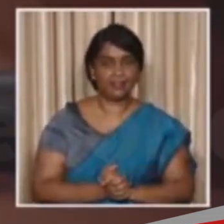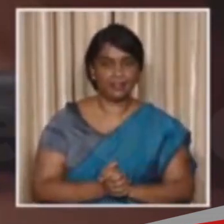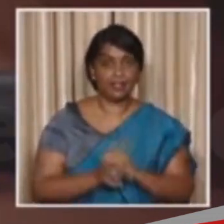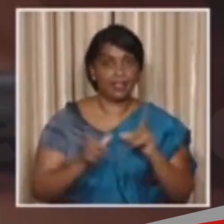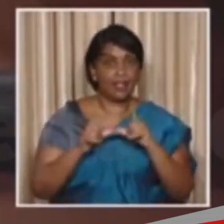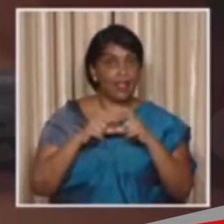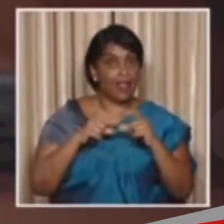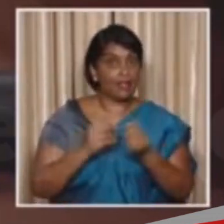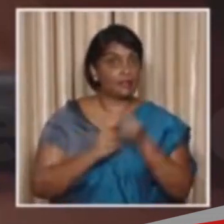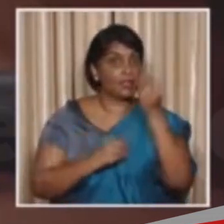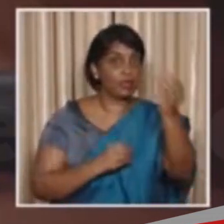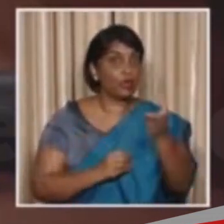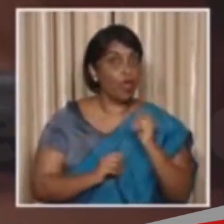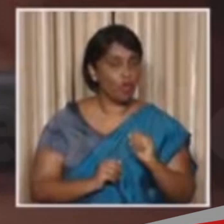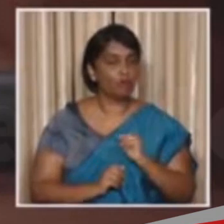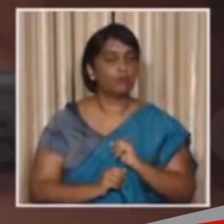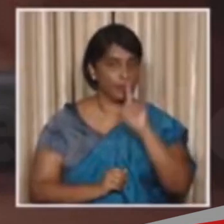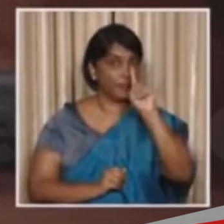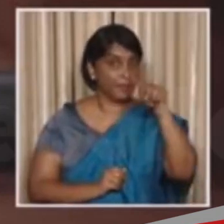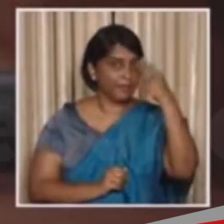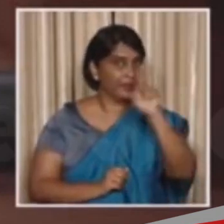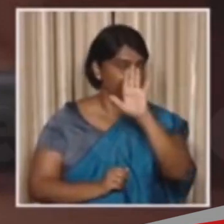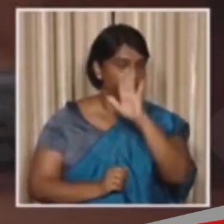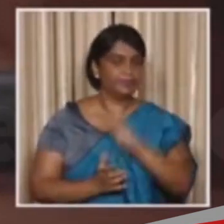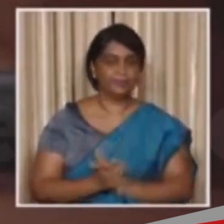කොහොමද කියලා ඇපටයිට් යවන්න. ඒක මම හිත ගන්න.